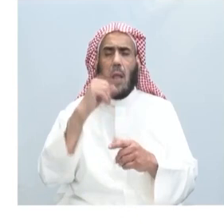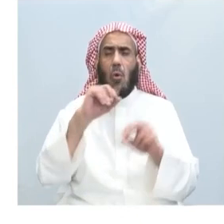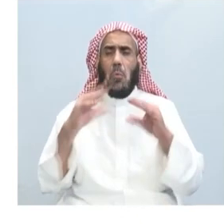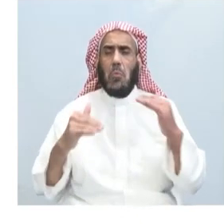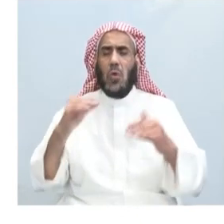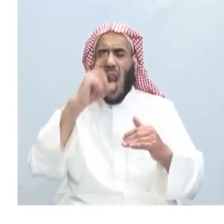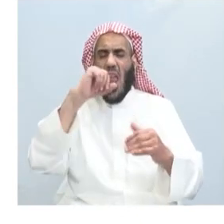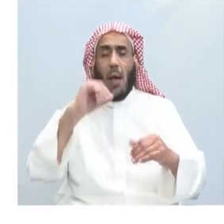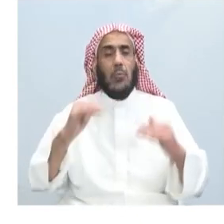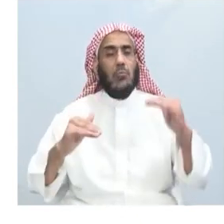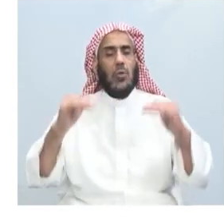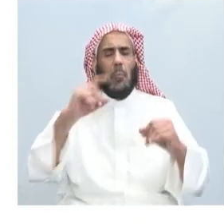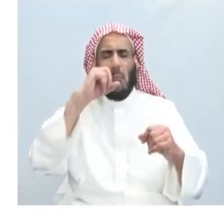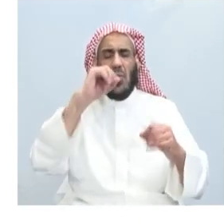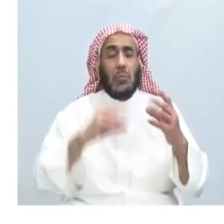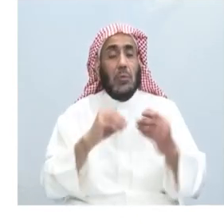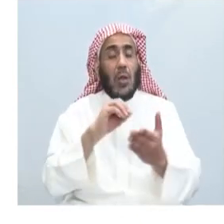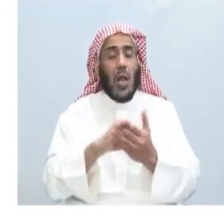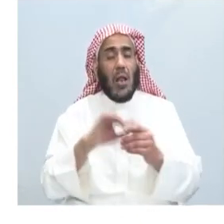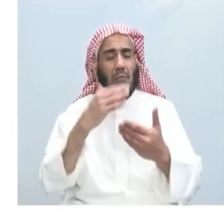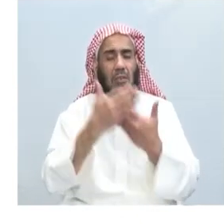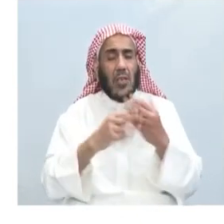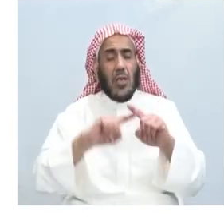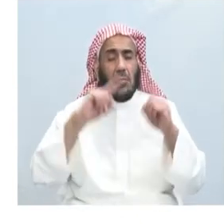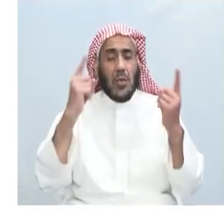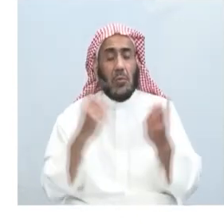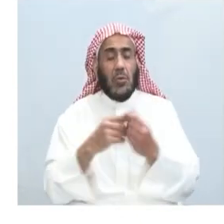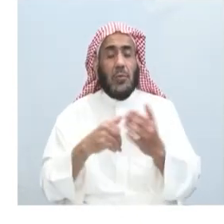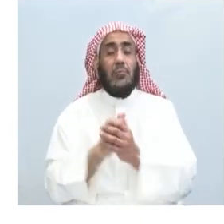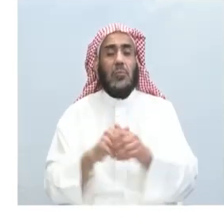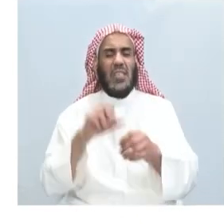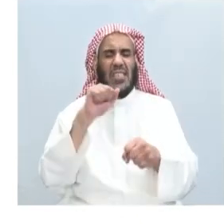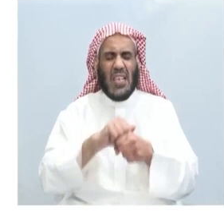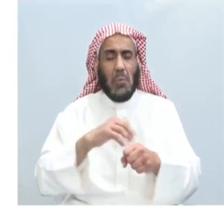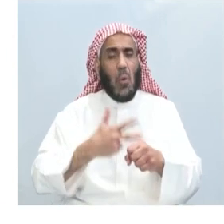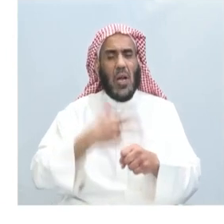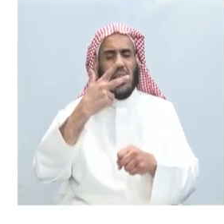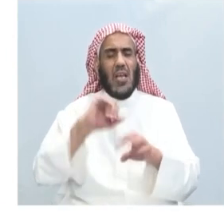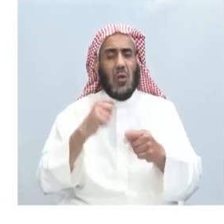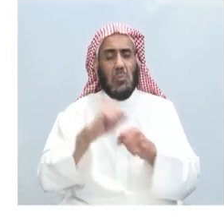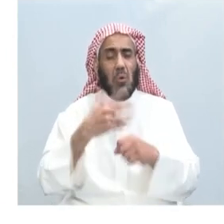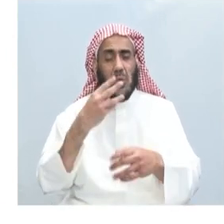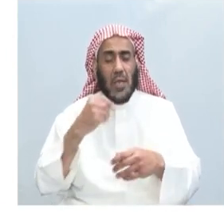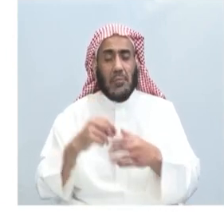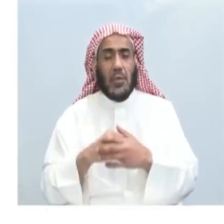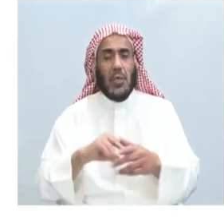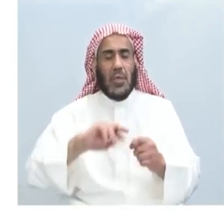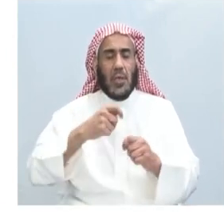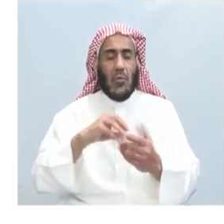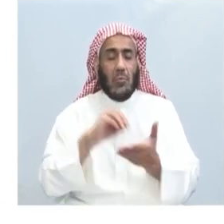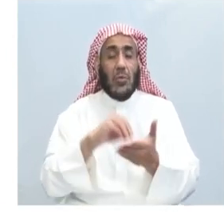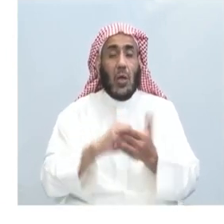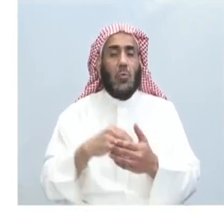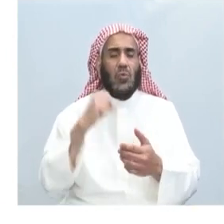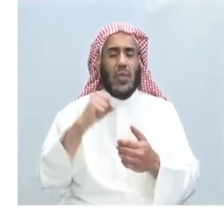موزونه لابد من وزنها ايضا تشتمل على الحاله الفيزيائيه لجميع المواد الناتجه صلبه غازيه او صلبه او سائله التغير في المحتوى